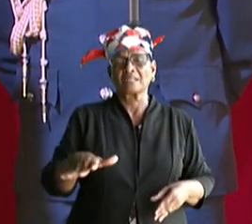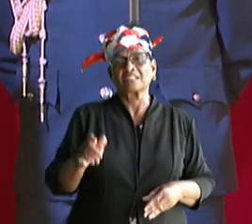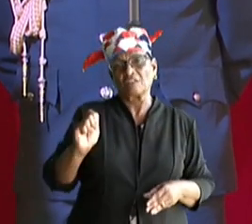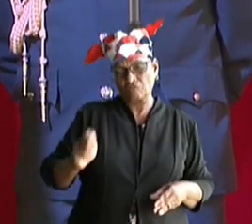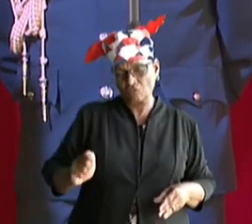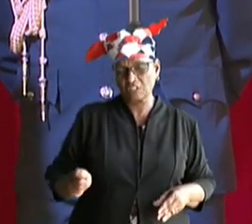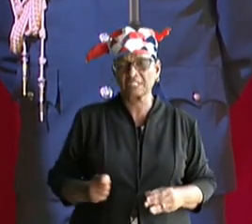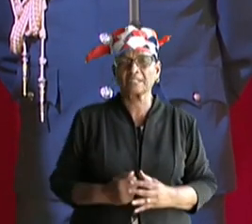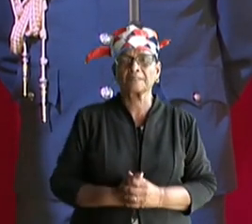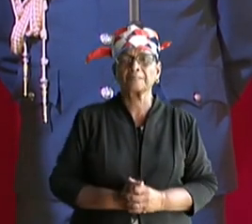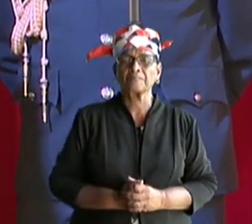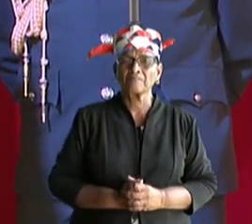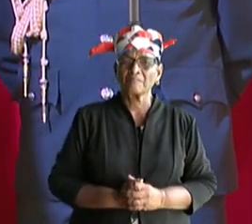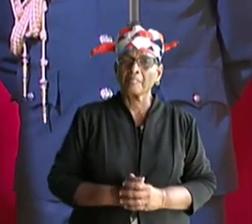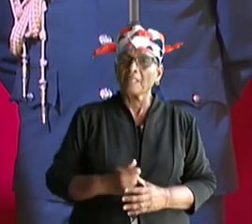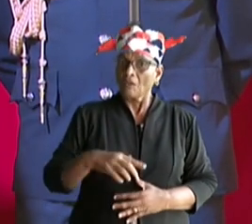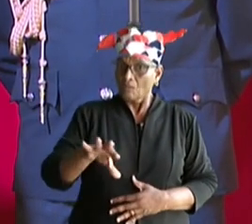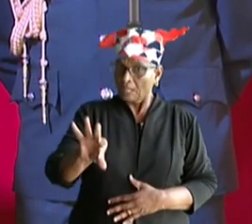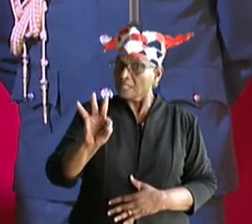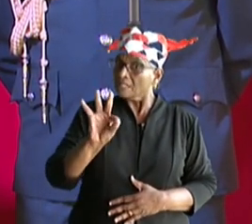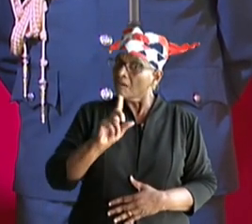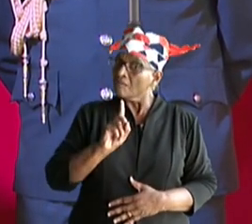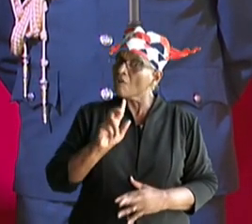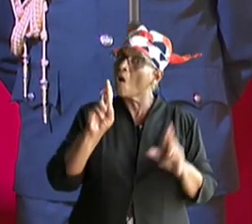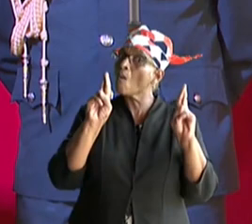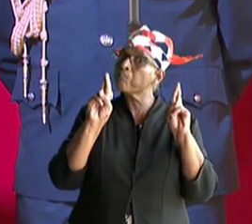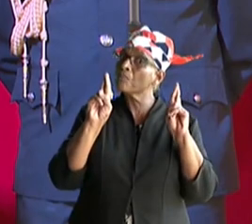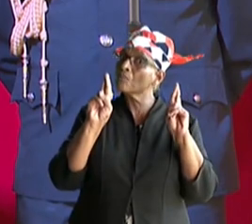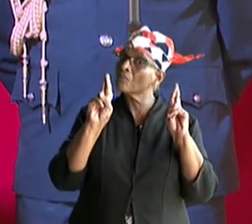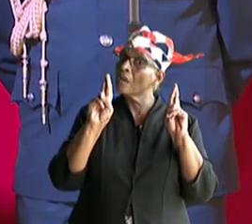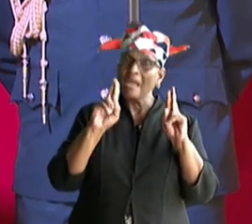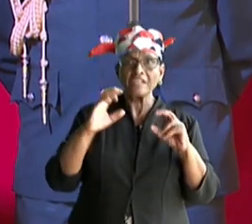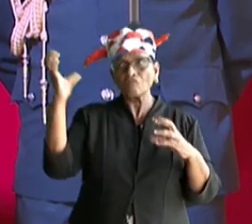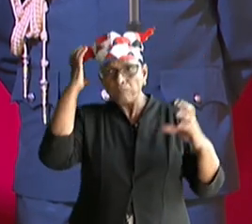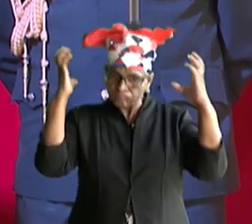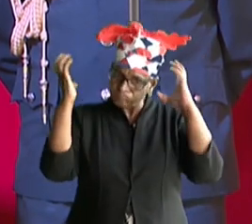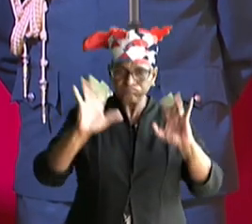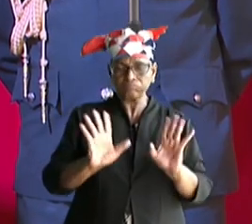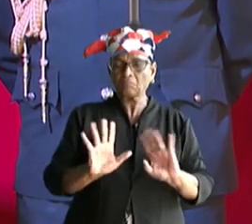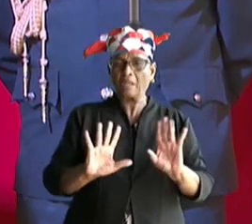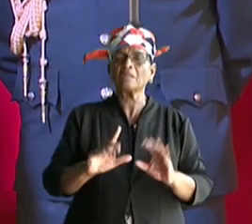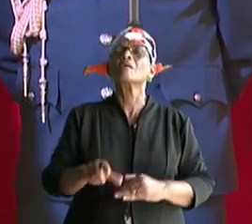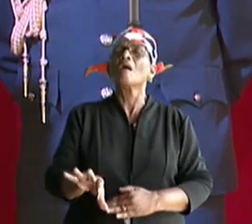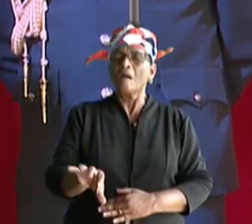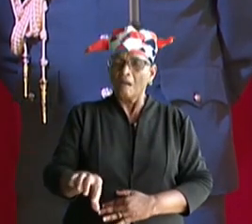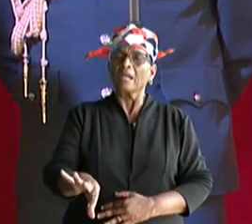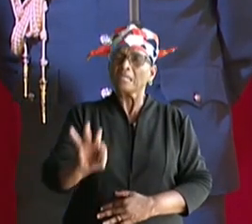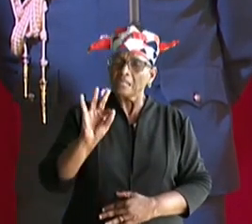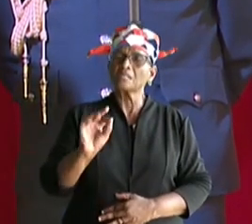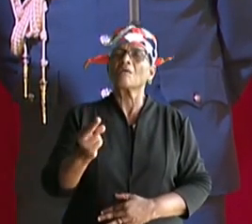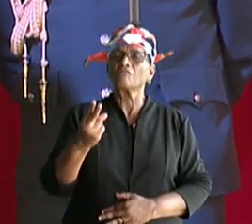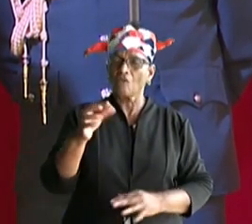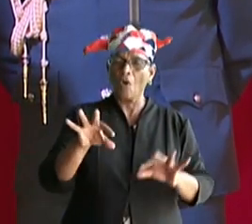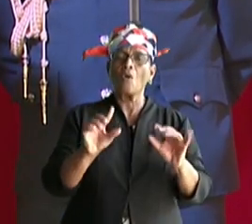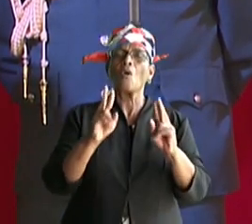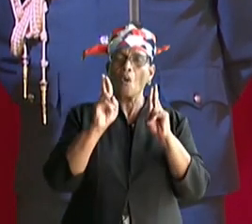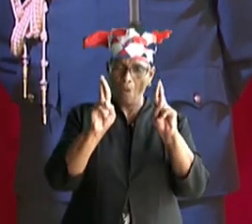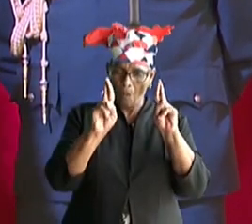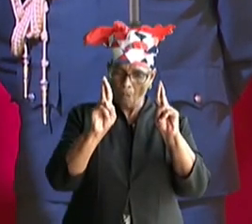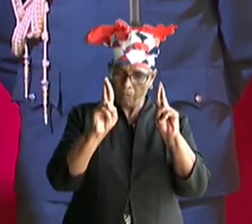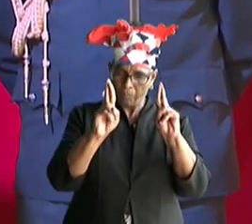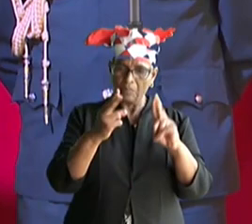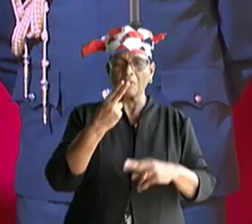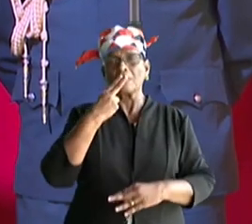voorzitter, we kiezen voor hoop en niet voor wanhoop. We kiezen voor eerlijkheid en niet